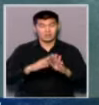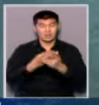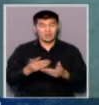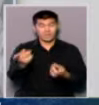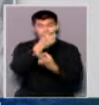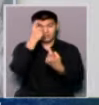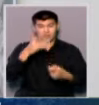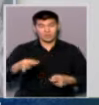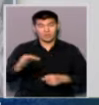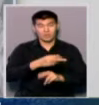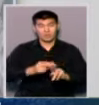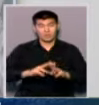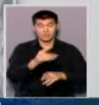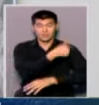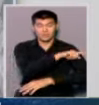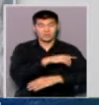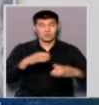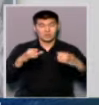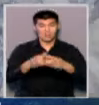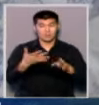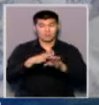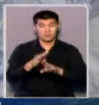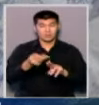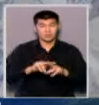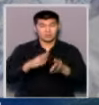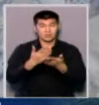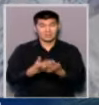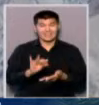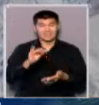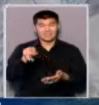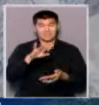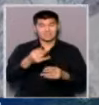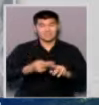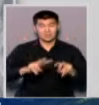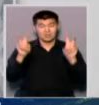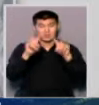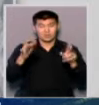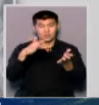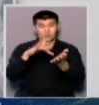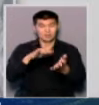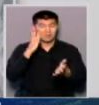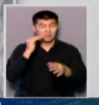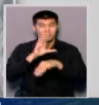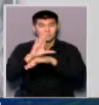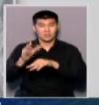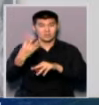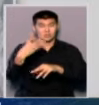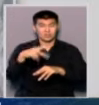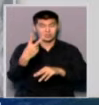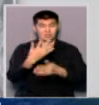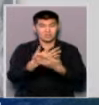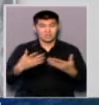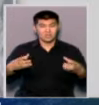информации областного департамента санитарно-эпидемиологической службы, для определения индийского штамма в лаборатории города Алматы были направлены 43